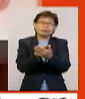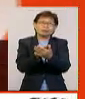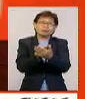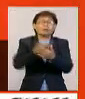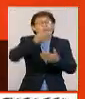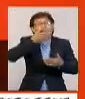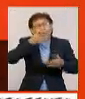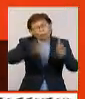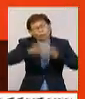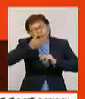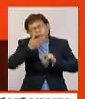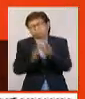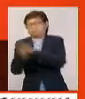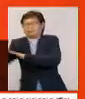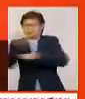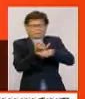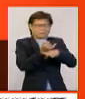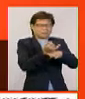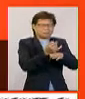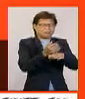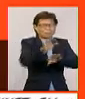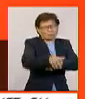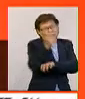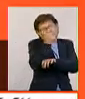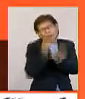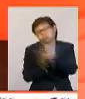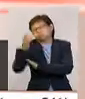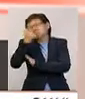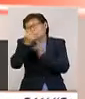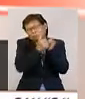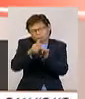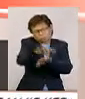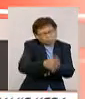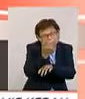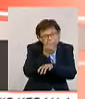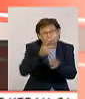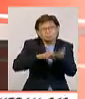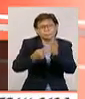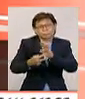generasi muda lari daripada industri ini dan tidak mahu lagi bersama sama daripada